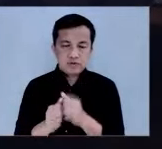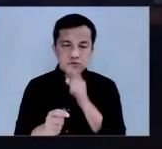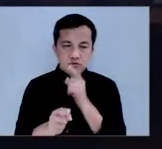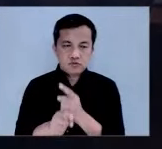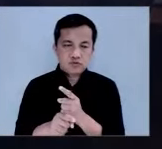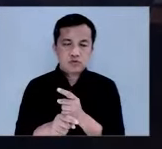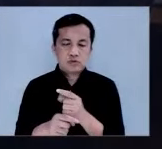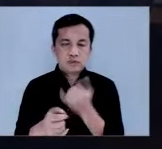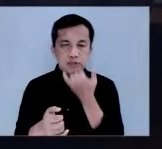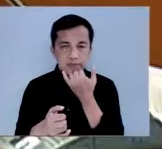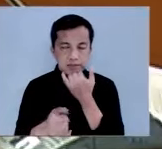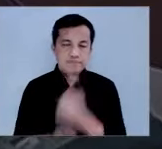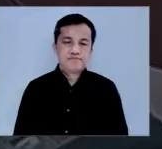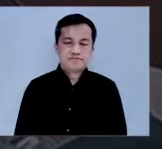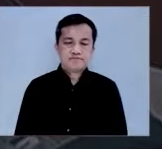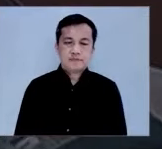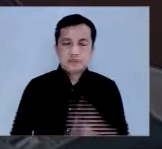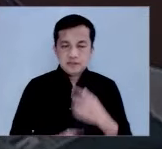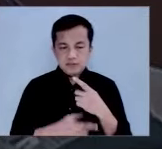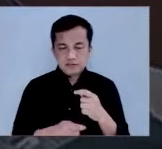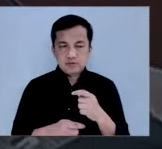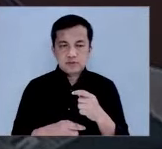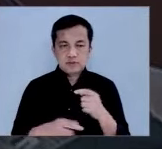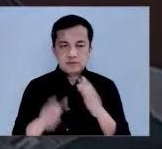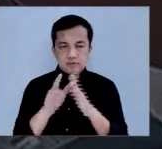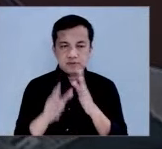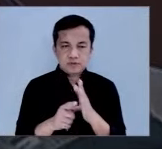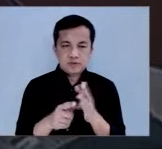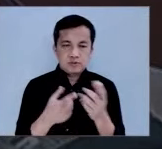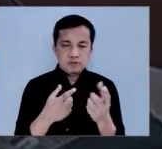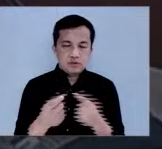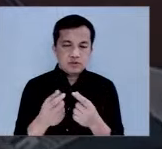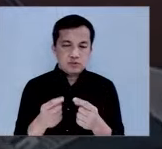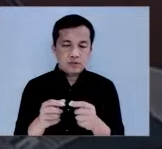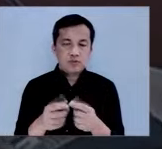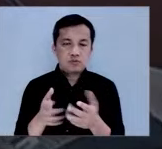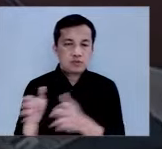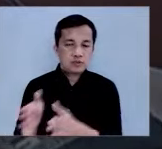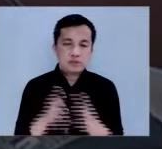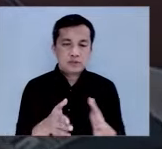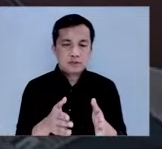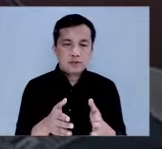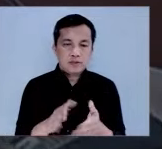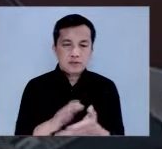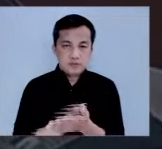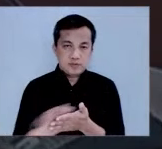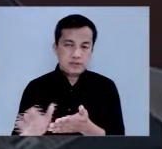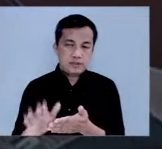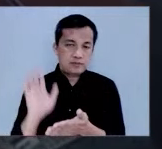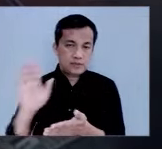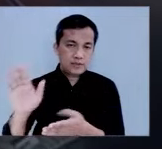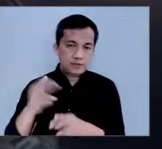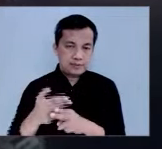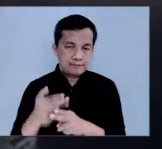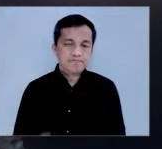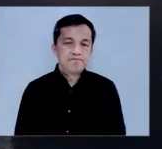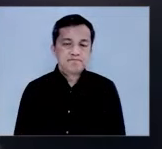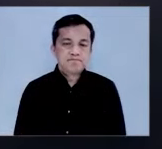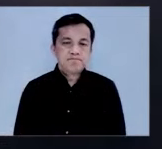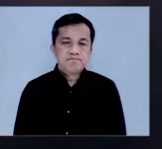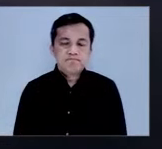nagkasala tiwala raw sila sa batas at gagawa sila ng hakbang para malinis ang kanilang pangalan